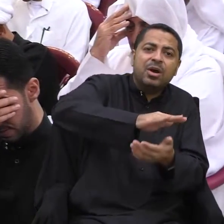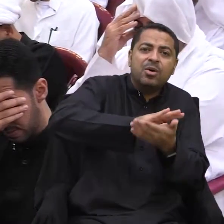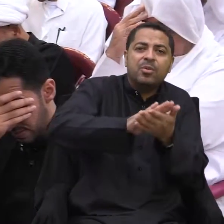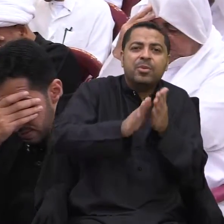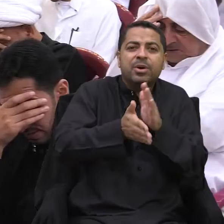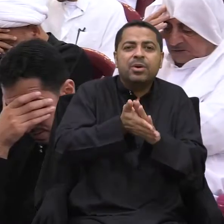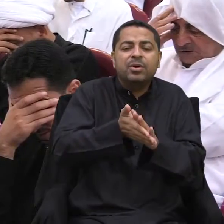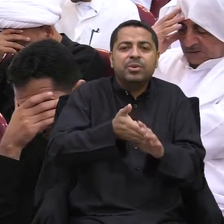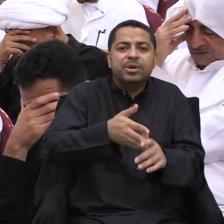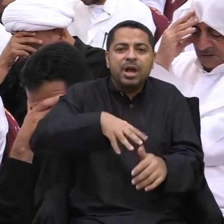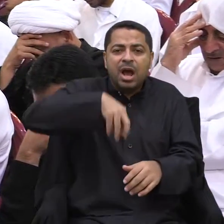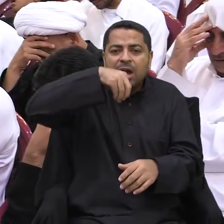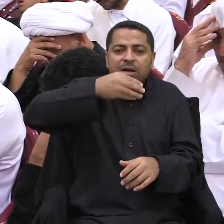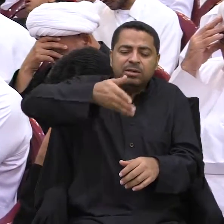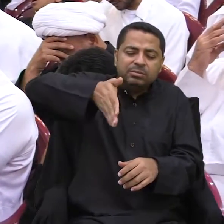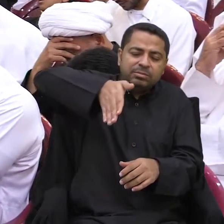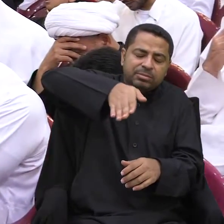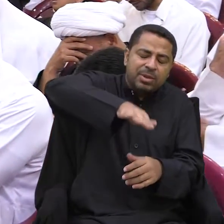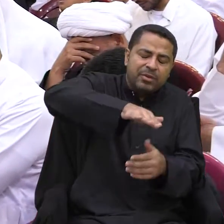وتفايض منهم